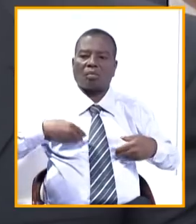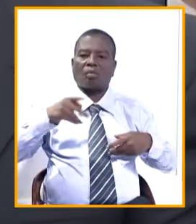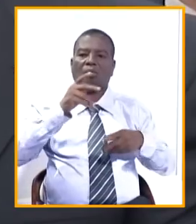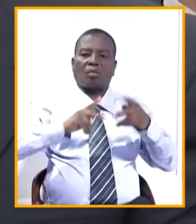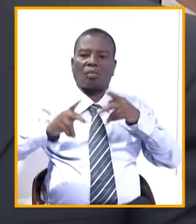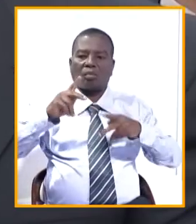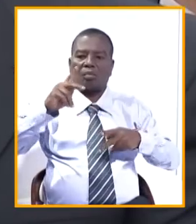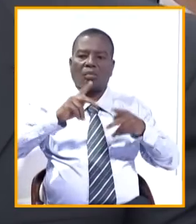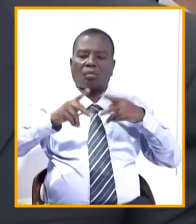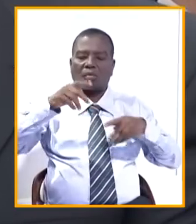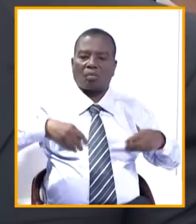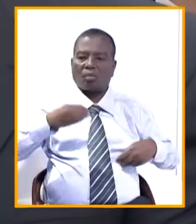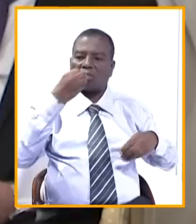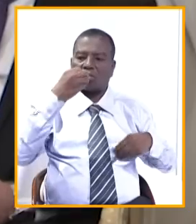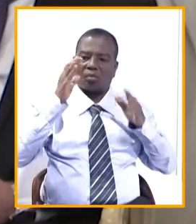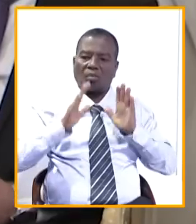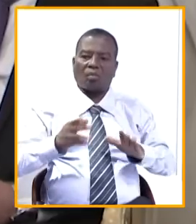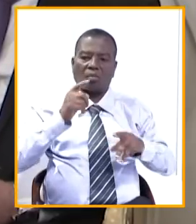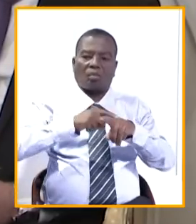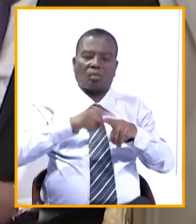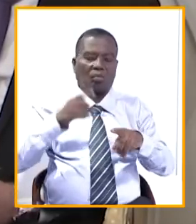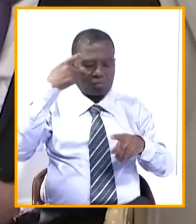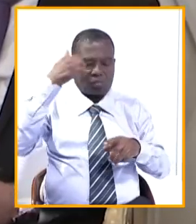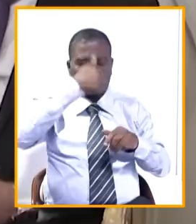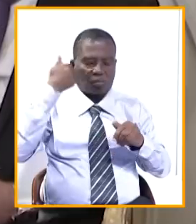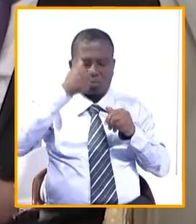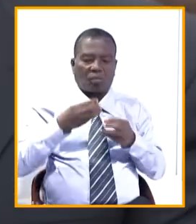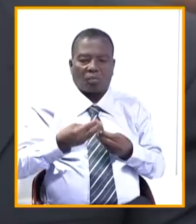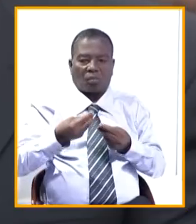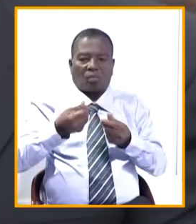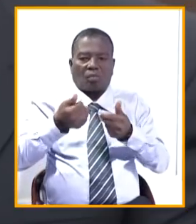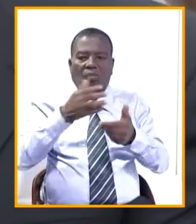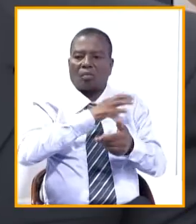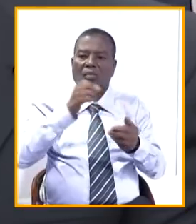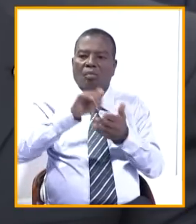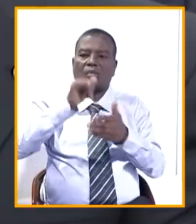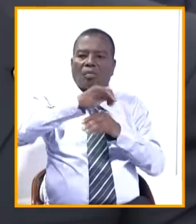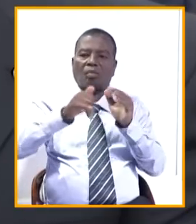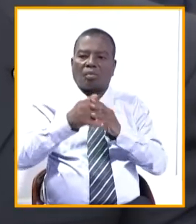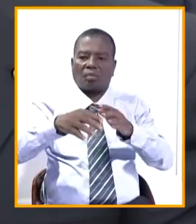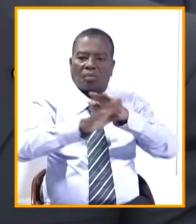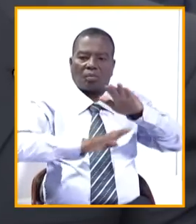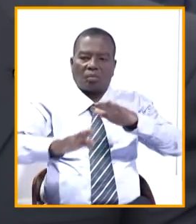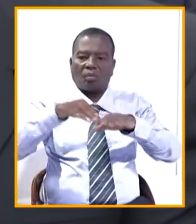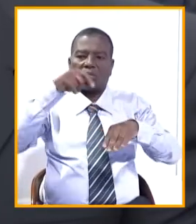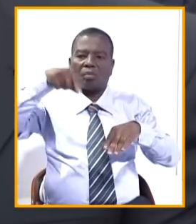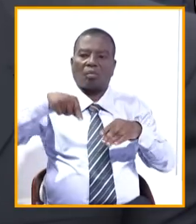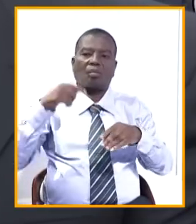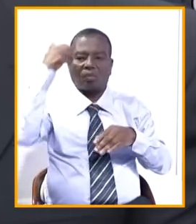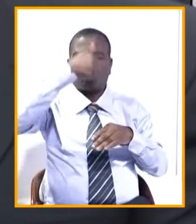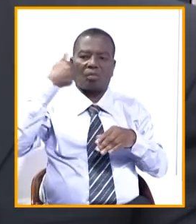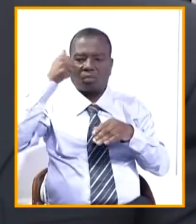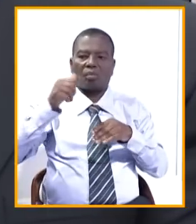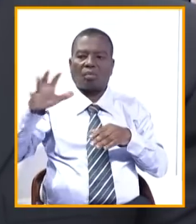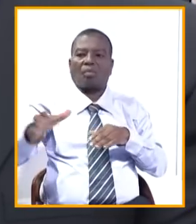c'est plus que jamais le moment pour l'Afrique de produire. Et que sur cette base-là, il faut absolument que